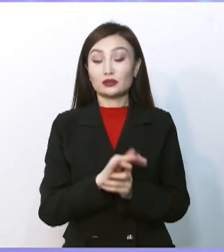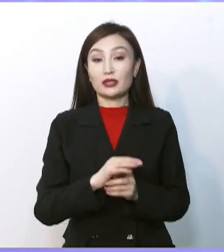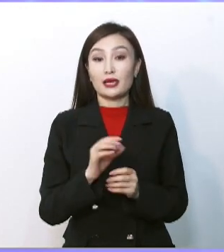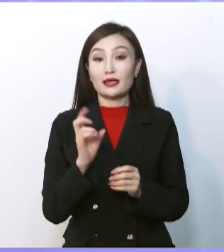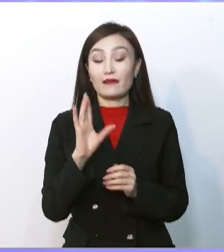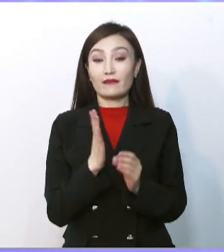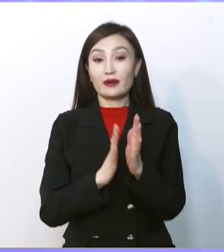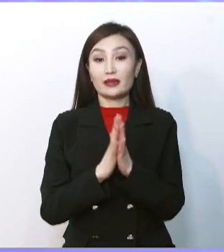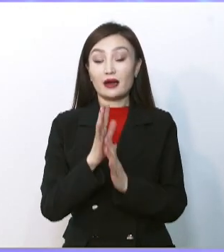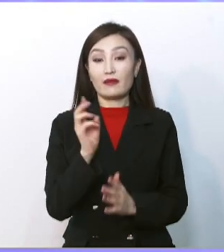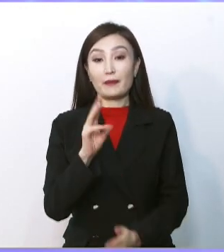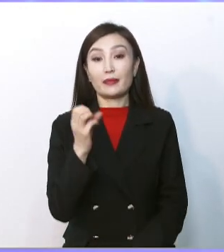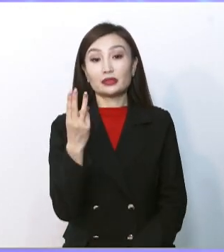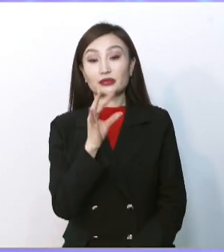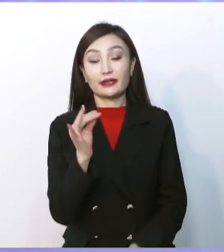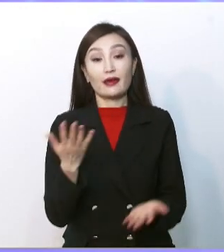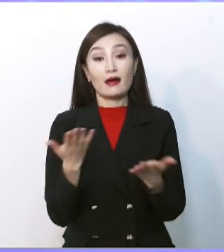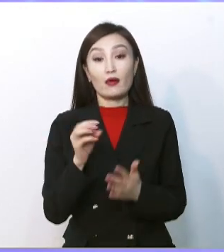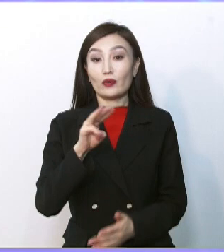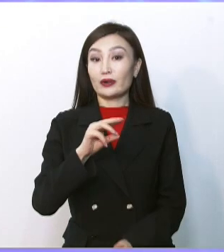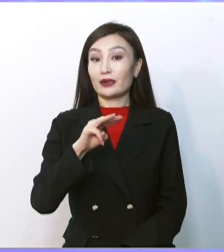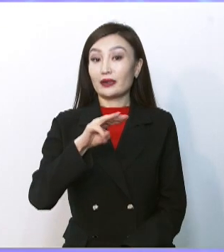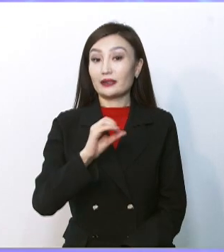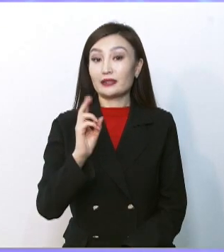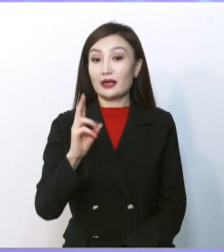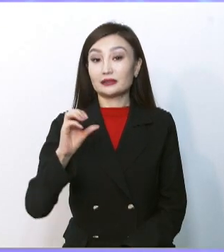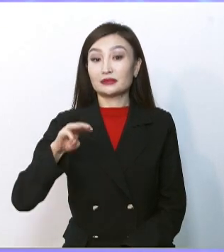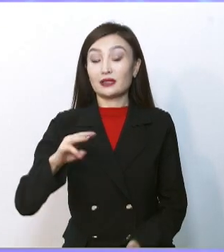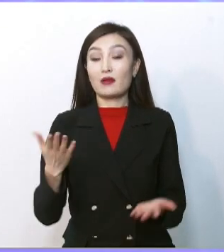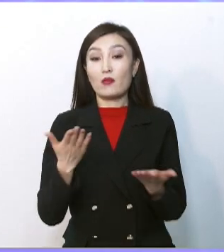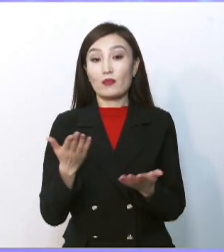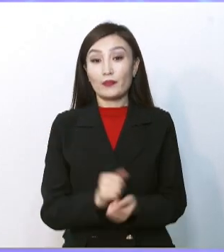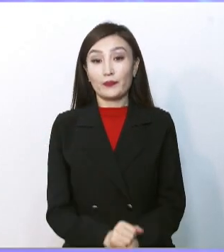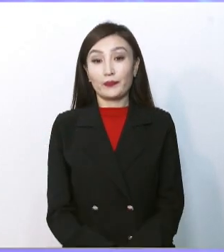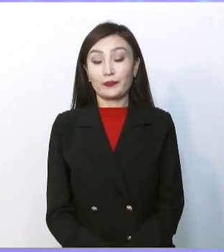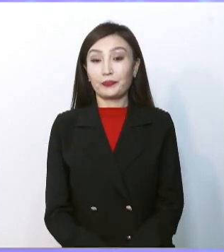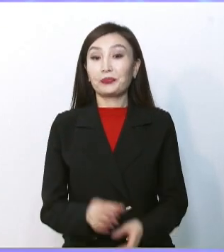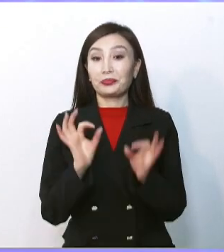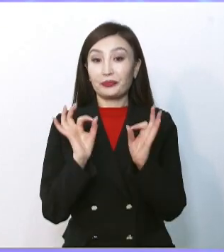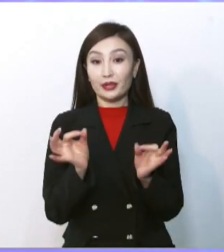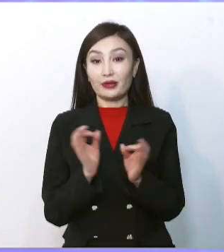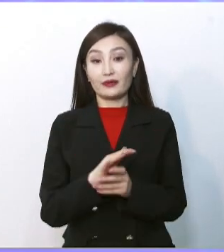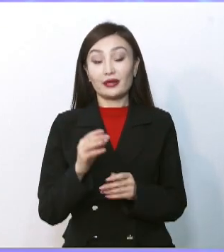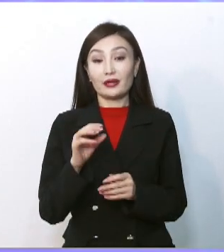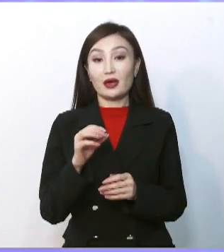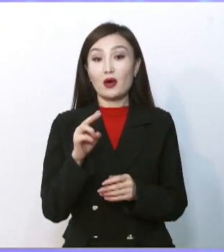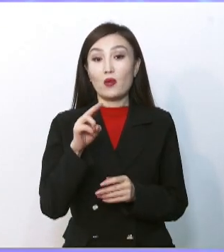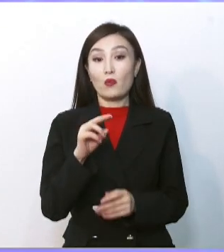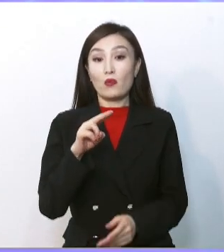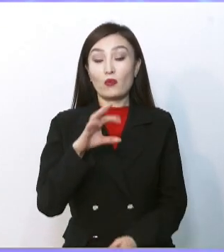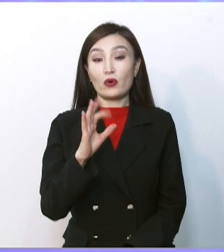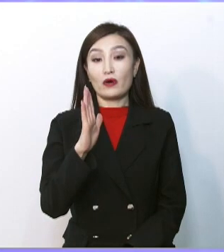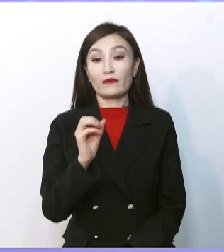траве. Какой это текст по типу высказывания? Правильно, текст